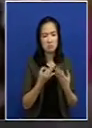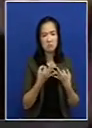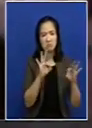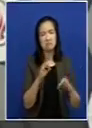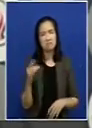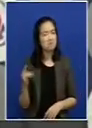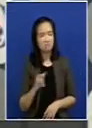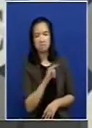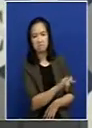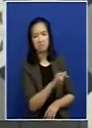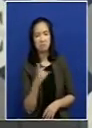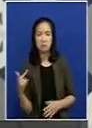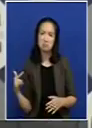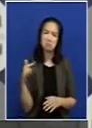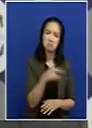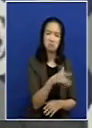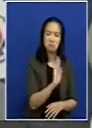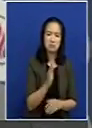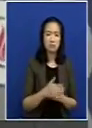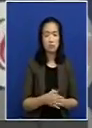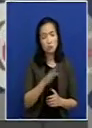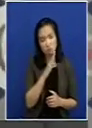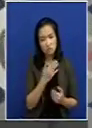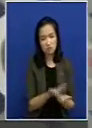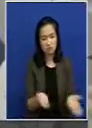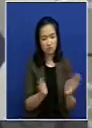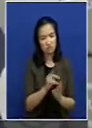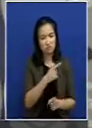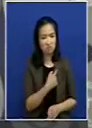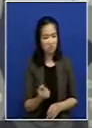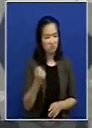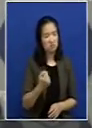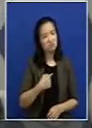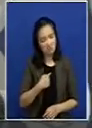ซบอกนะคะว่าตราบเท่าที่ตระกูลคาสโตรยังคงมีอำนาจอยู่เขาจะไม่ไปคิวบา